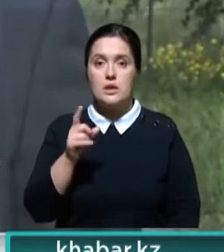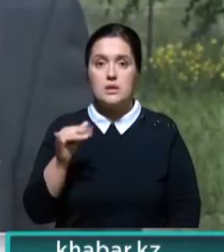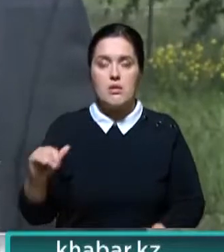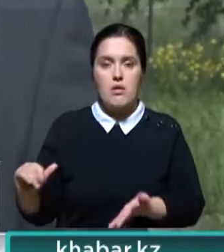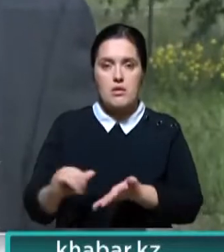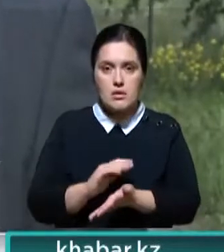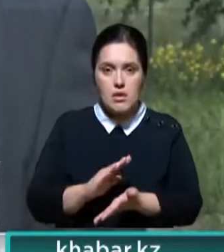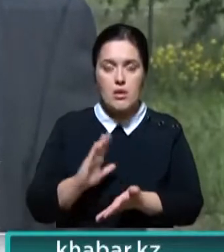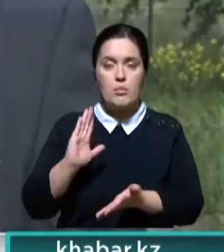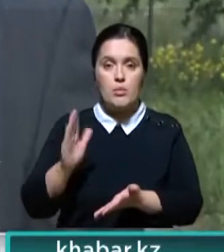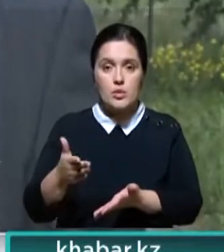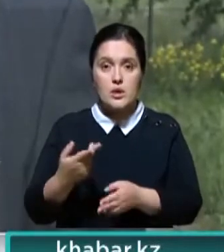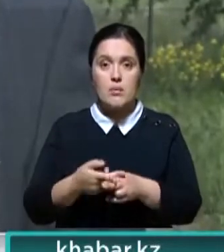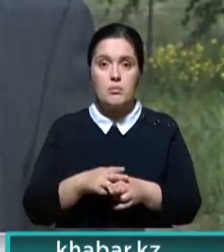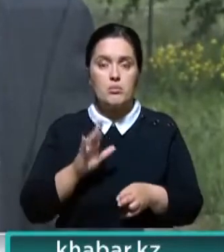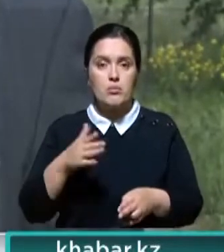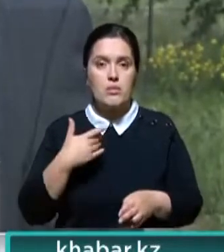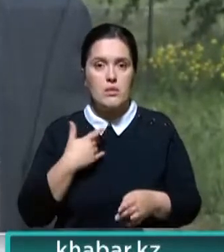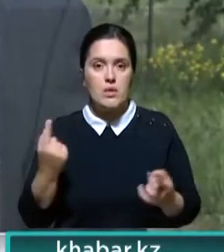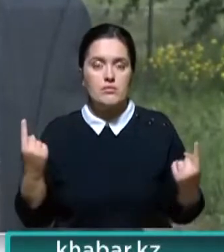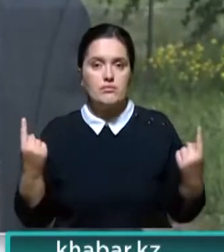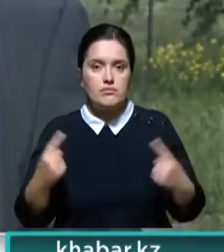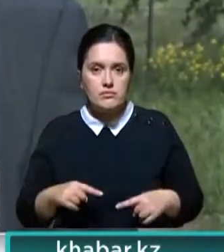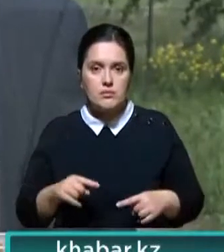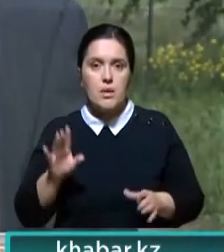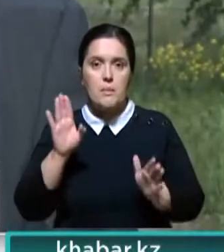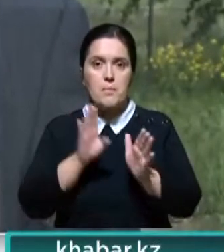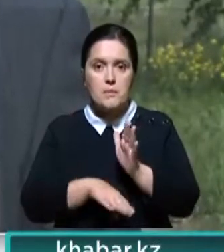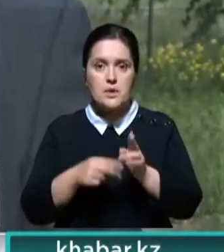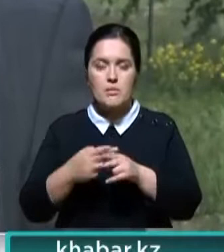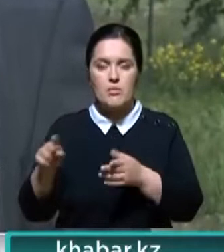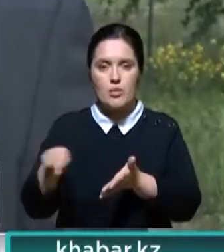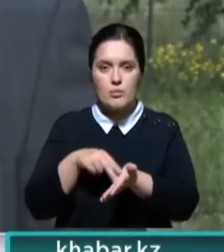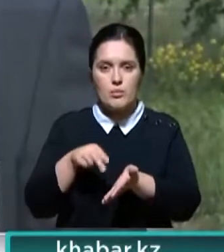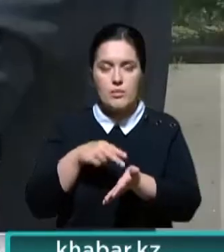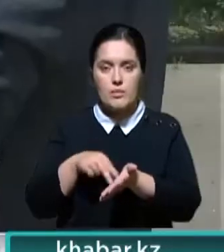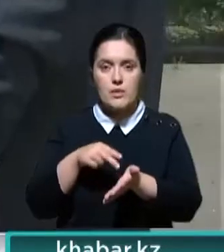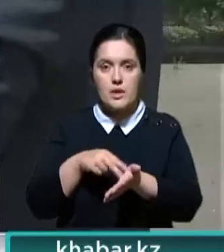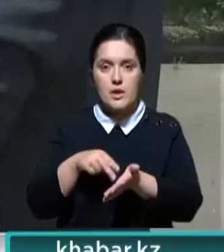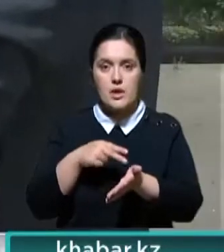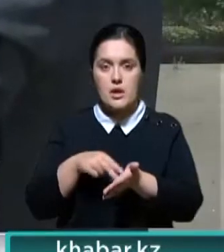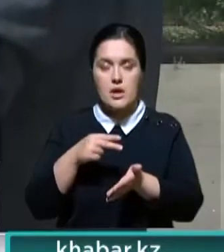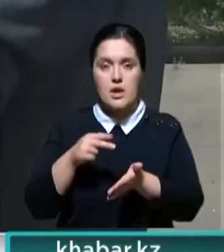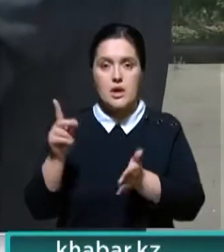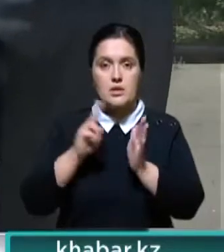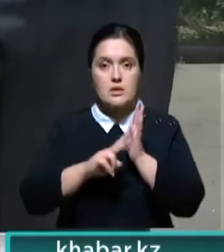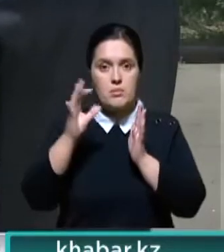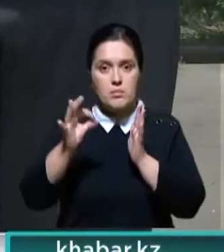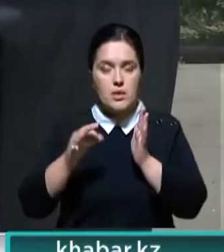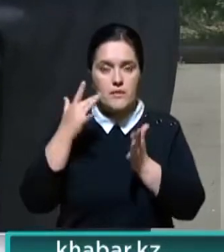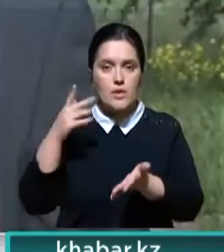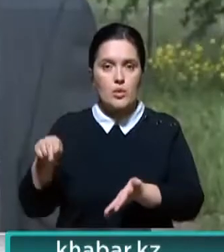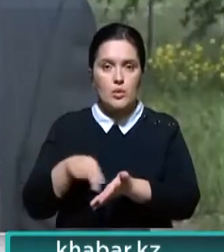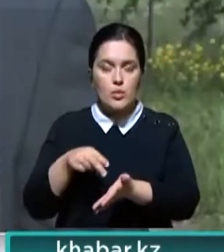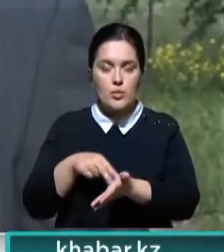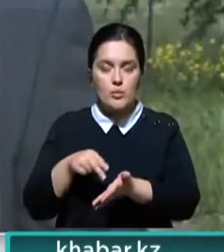наших услуг. А, соответственно, это грозит нам то, что мы, получается, остаемся без основного потребителя, на которого заложено 70% затратной части